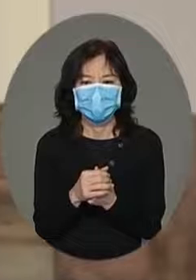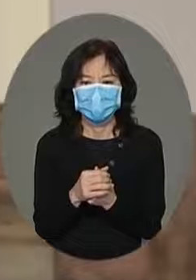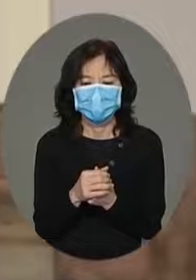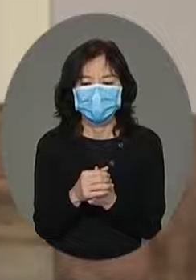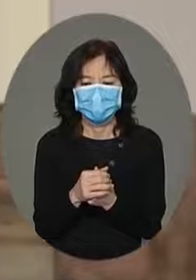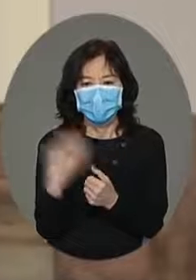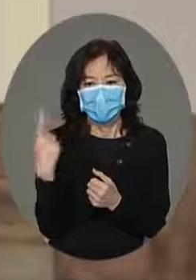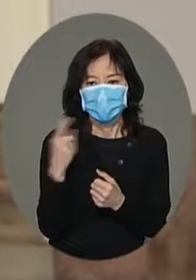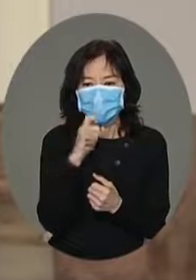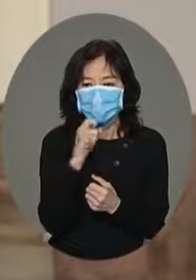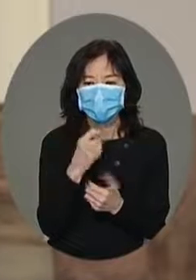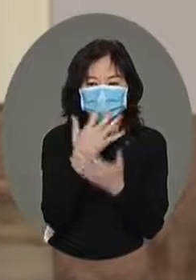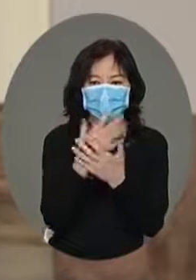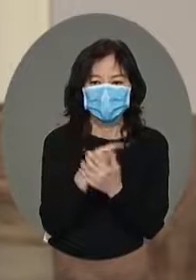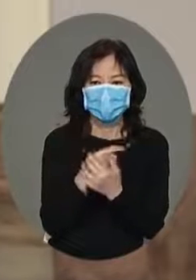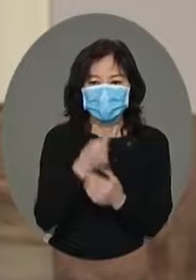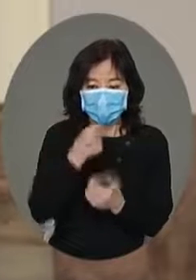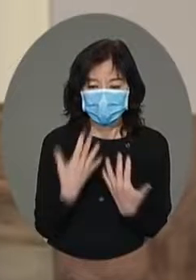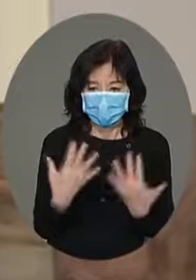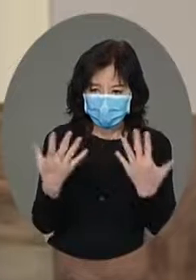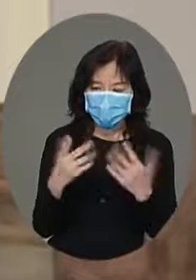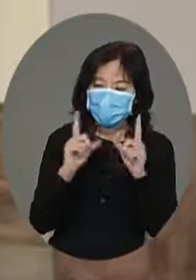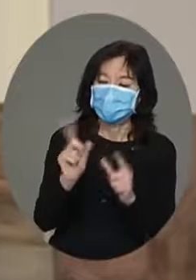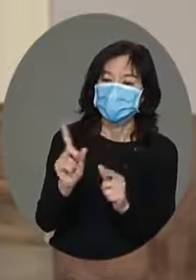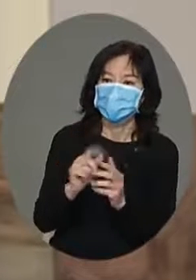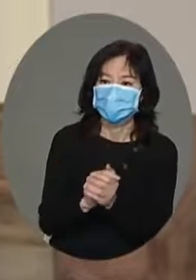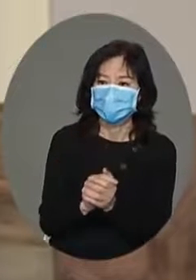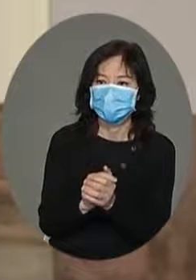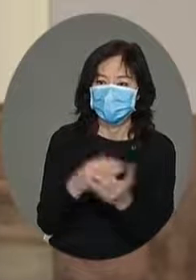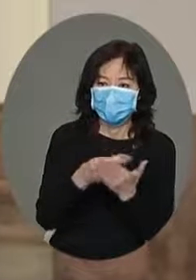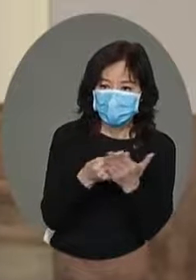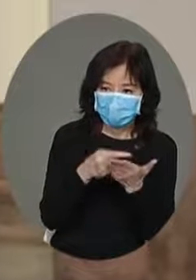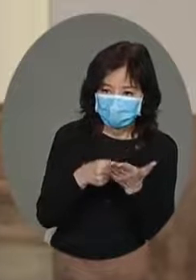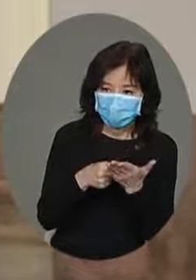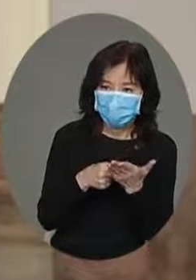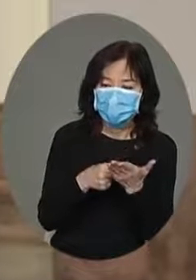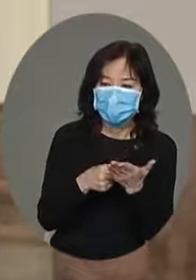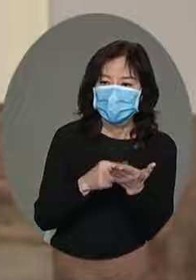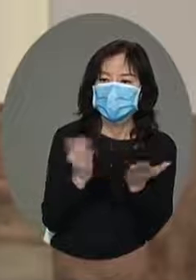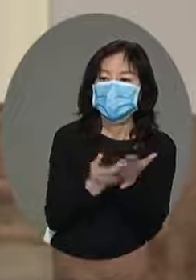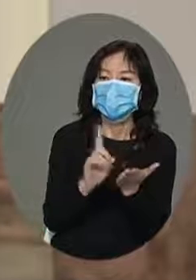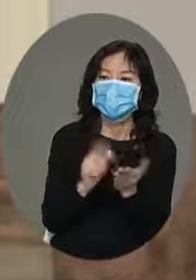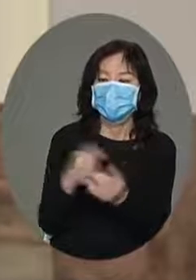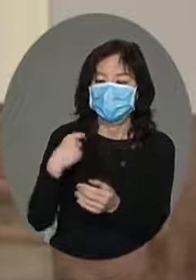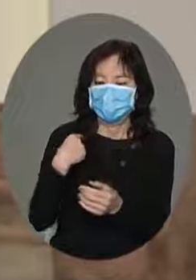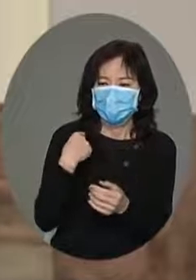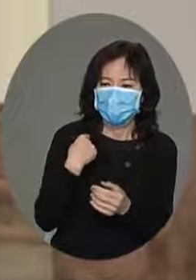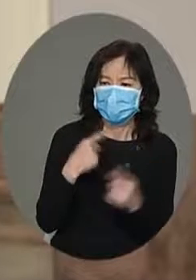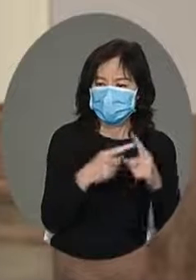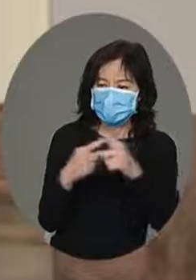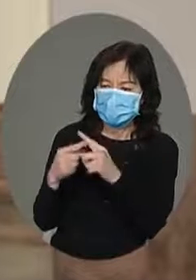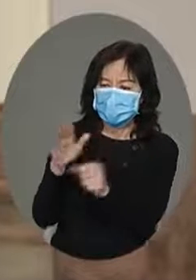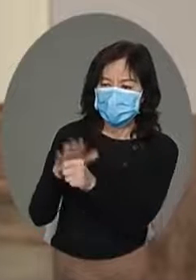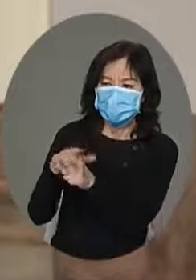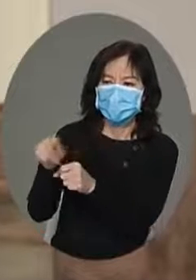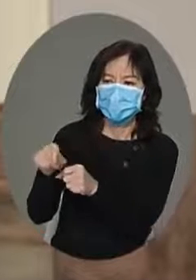咁琴日趙立堅在例行記者會回應作品，就反映就話作品反映中國民眾對日本處